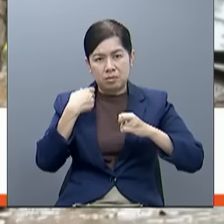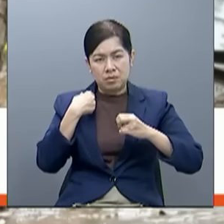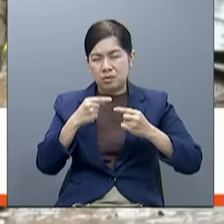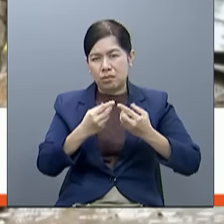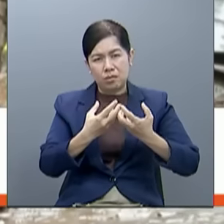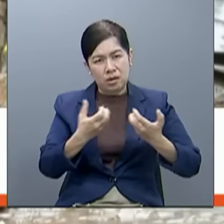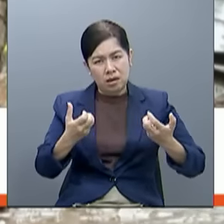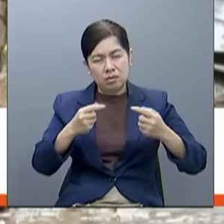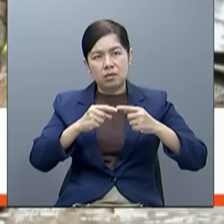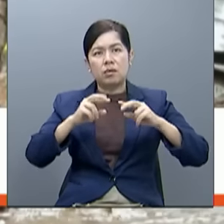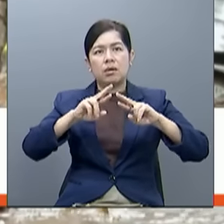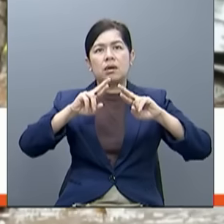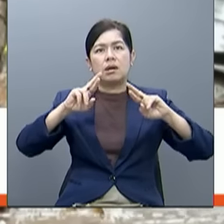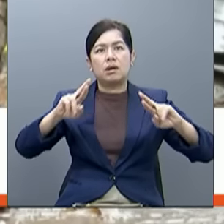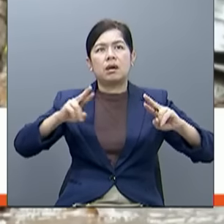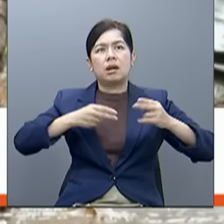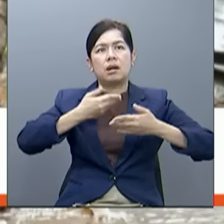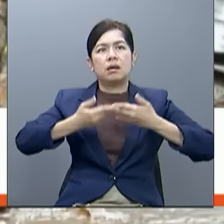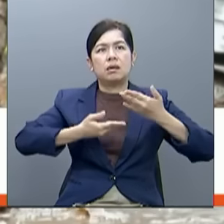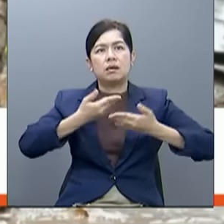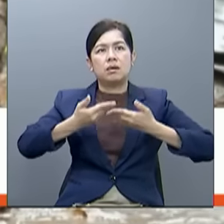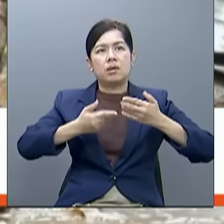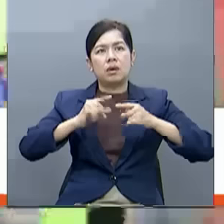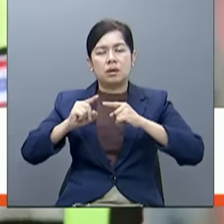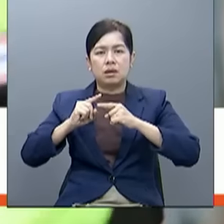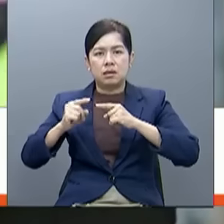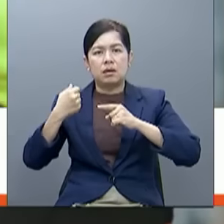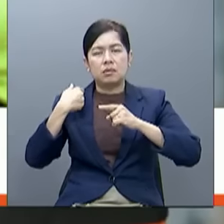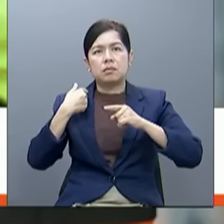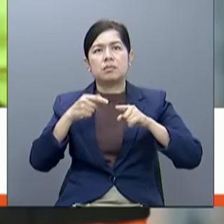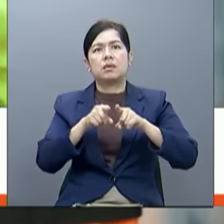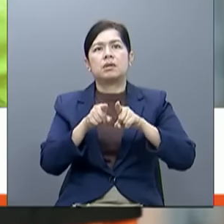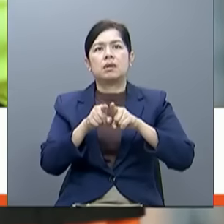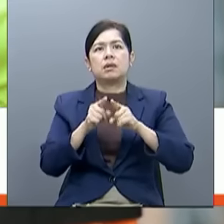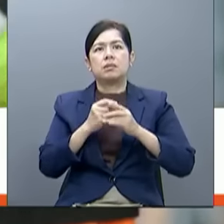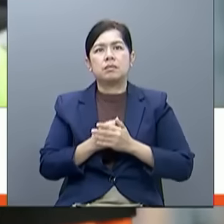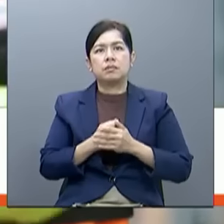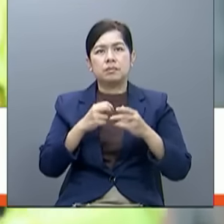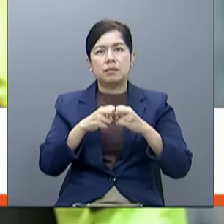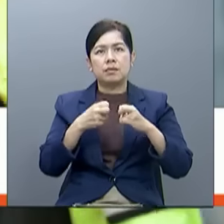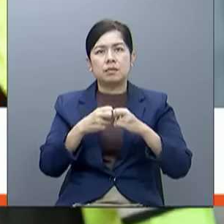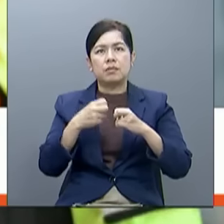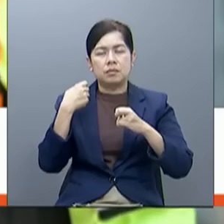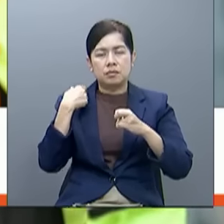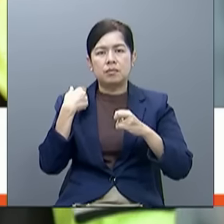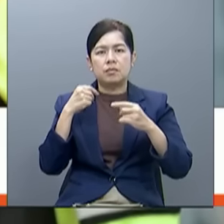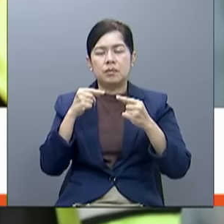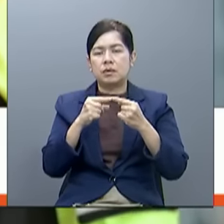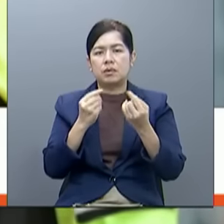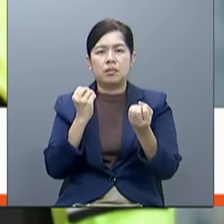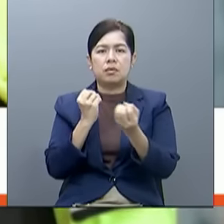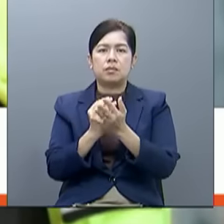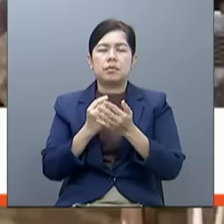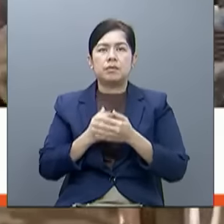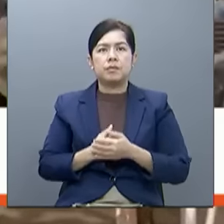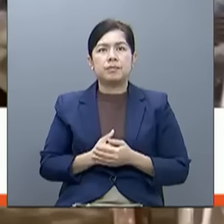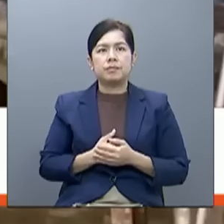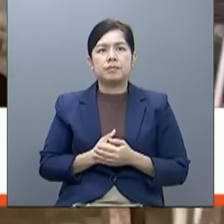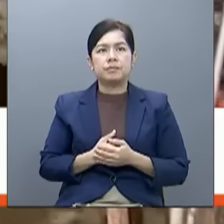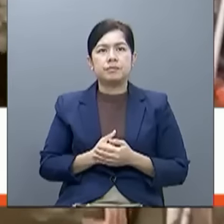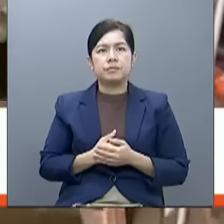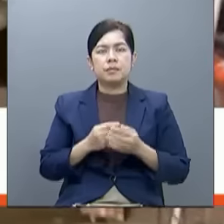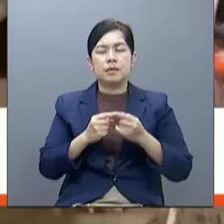ที่อยู่ริมถนนพหลโยธินบริเวณหน้าด่านแม่สายก็จะได้รับความเสียหายจำนวนมากเช่นกันครับเช่นร้